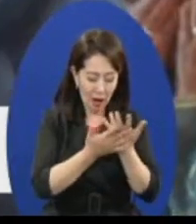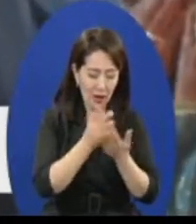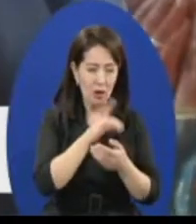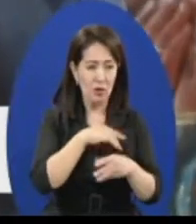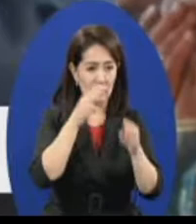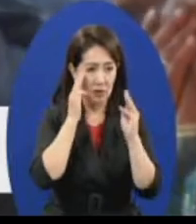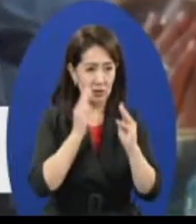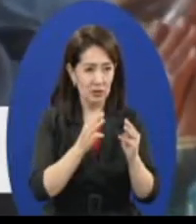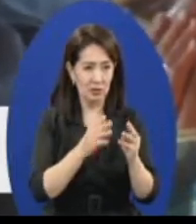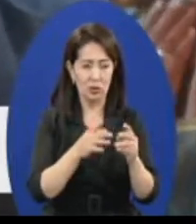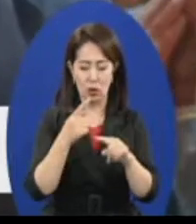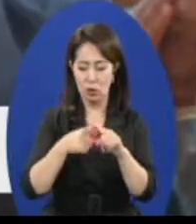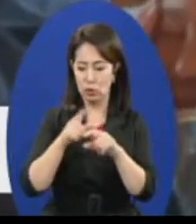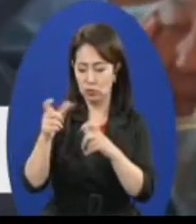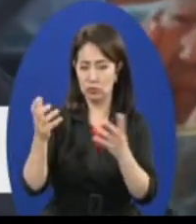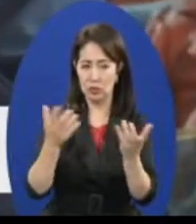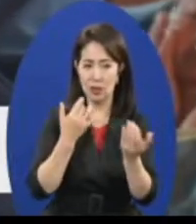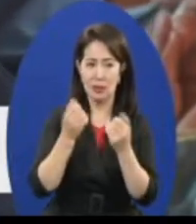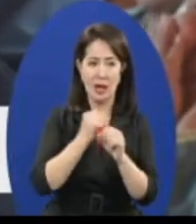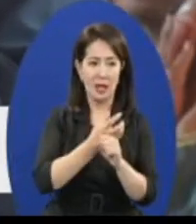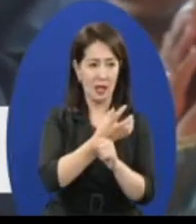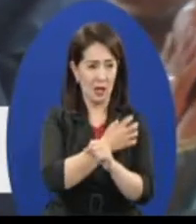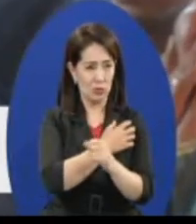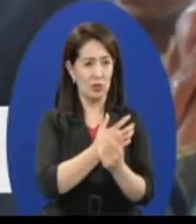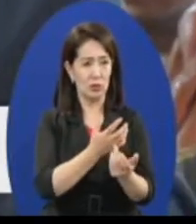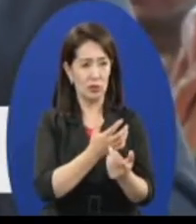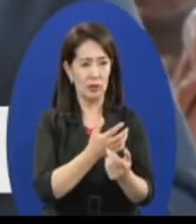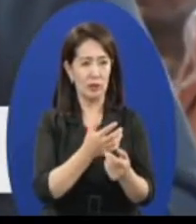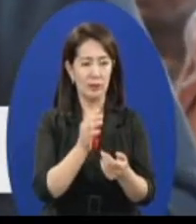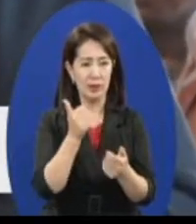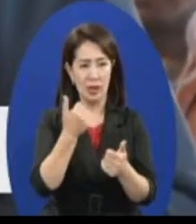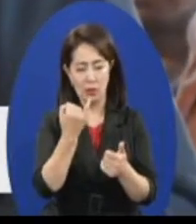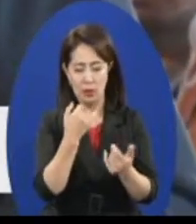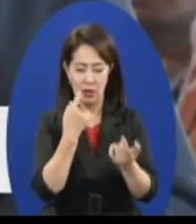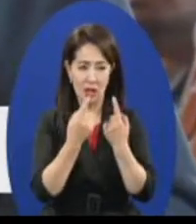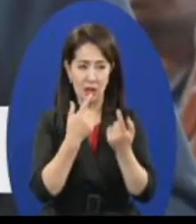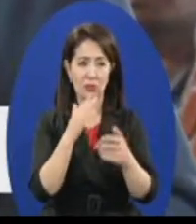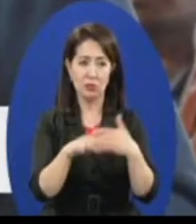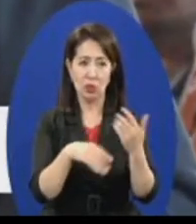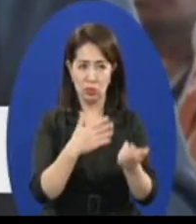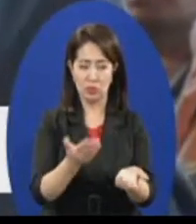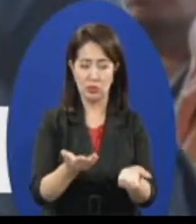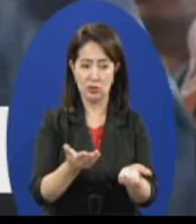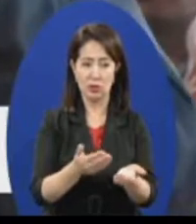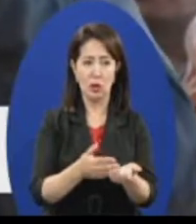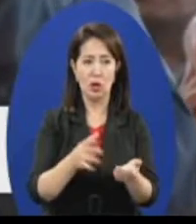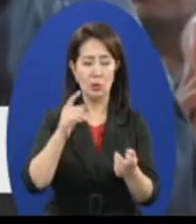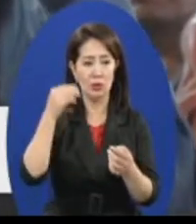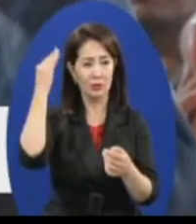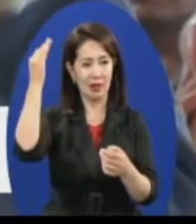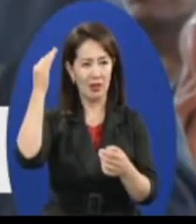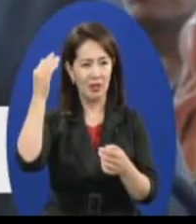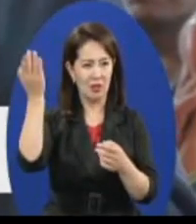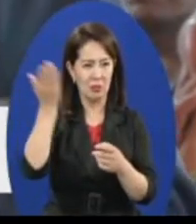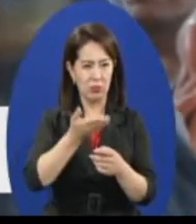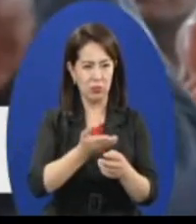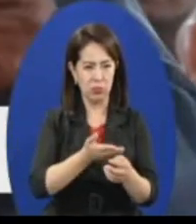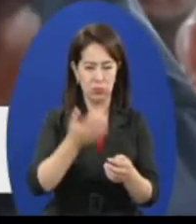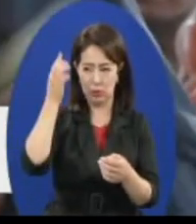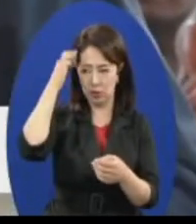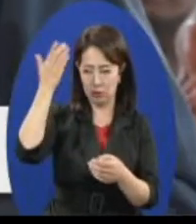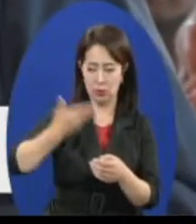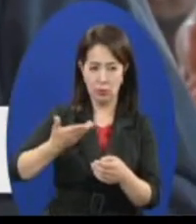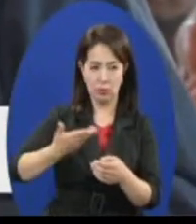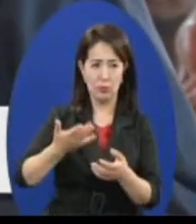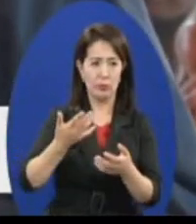гаргаад тэрнийгээ төлөө энэ ард түмнийг өөрснөө хариуцлахгүй л гэж. Тэгээд удаа сайн муугаа хэлүүлээд явах юм л. Бүх юм дээрээ цааш өгөл багтаа зэрэг